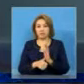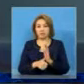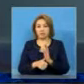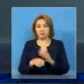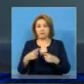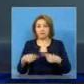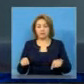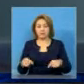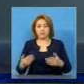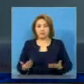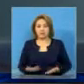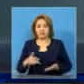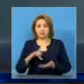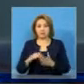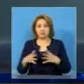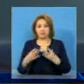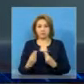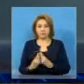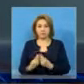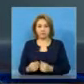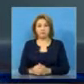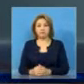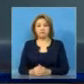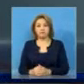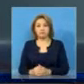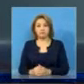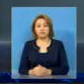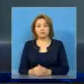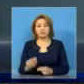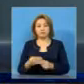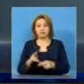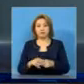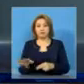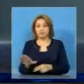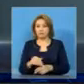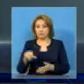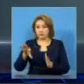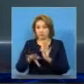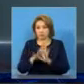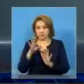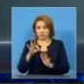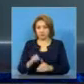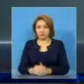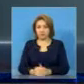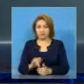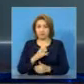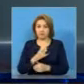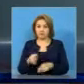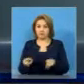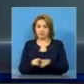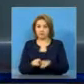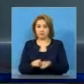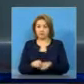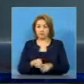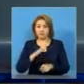басқа жақта тұрады отбасымызды, басқа жерде. Сондықтан бәрі беріп жатыр балаларымыз, немерелерімізде кәмелет